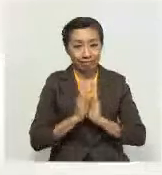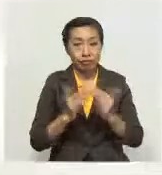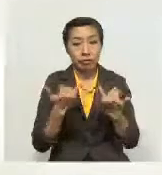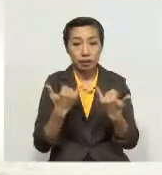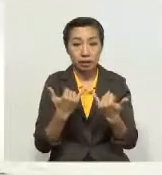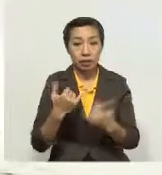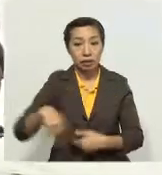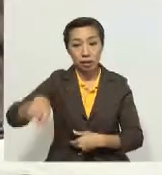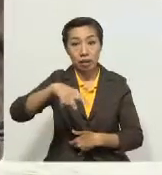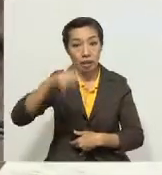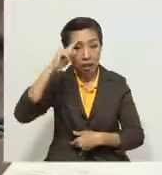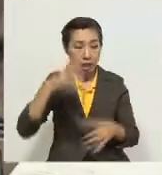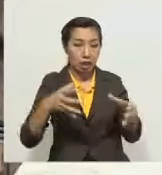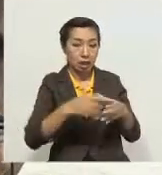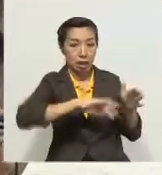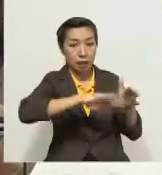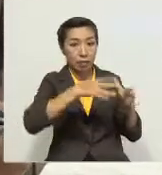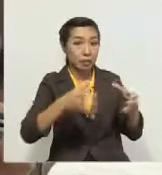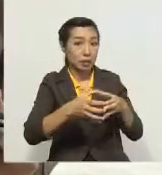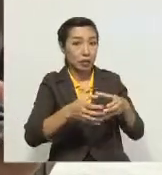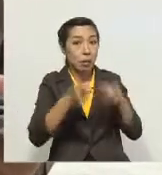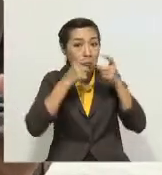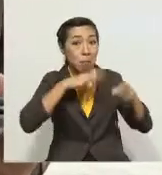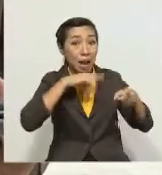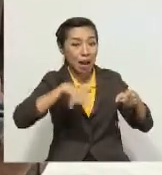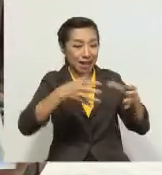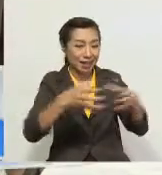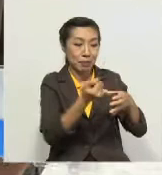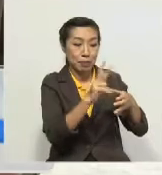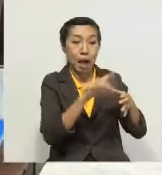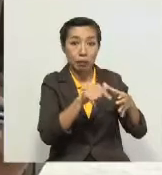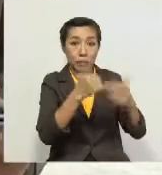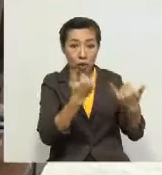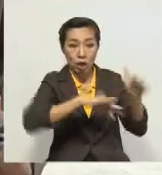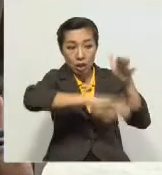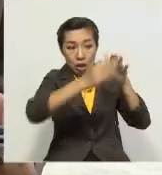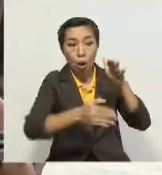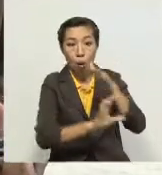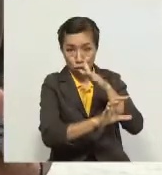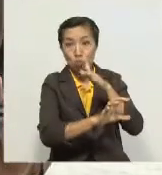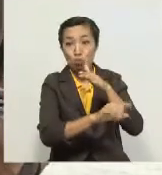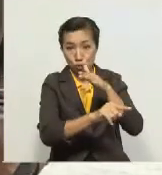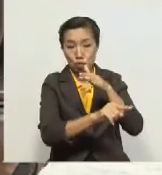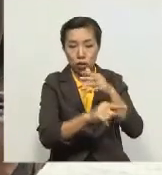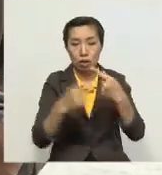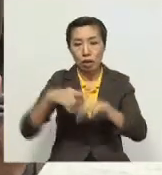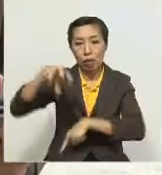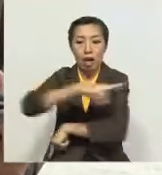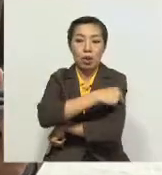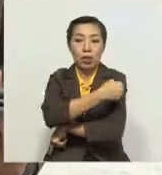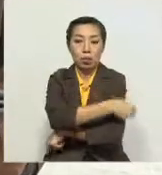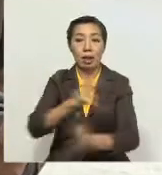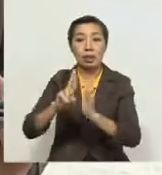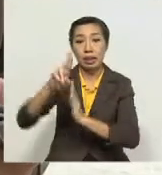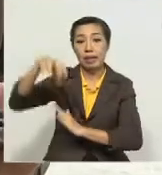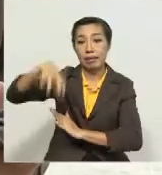แม้ว่าในขณะนี้นะครับน้องๆทีมหมูป่าทั้ง13ชีวิตนะครับจะยังคงติดอยู่ภายในถ้ำหลวงขุนน้ำนางนอนนะครับแต่ทางโรงพยาบาลเชียงร